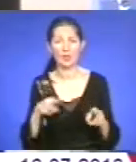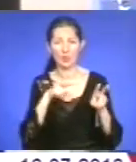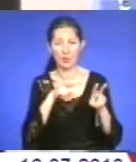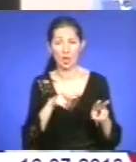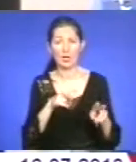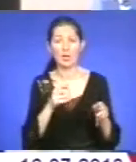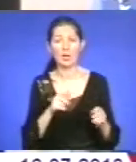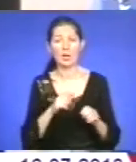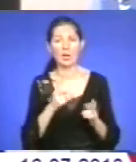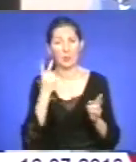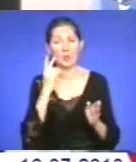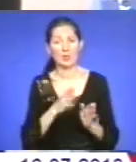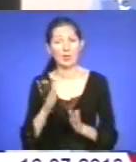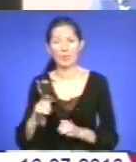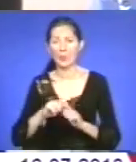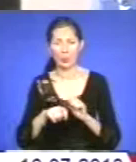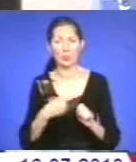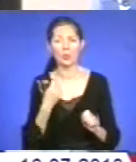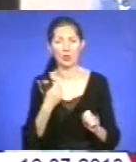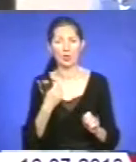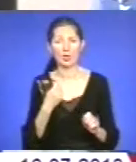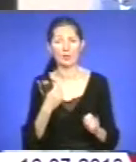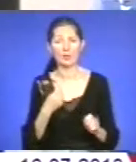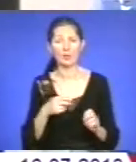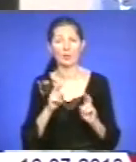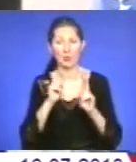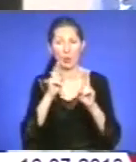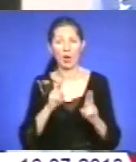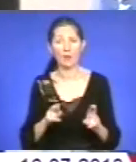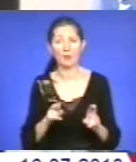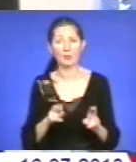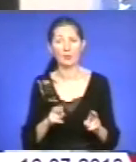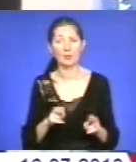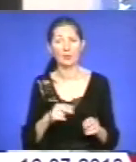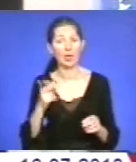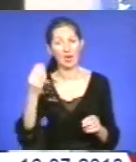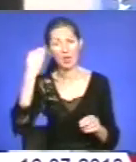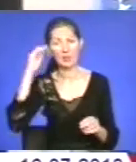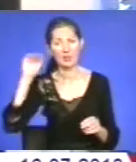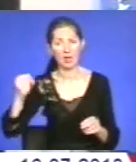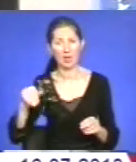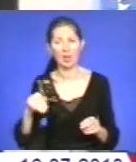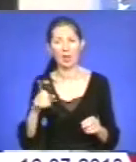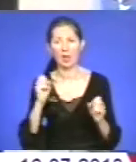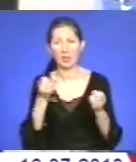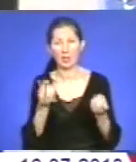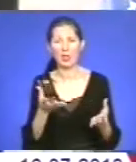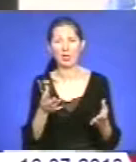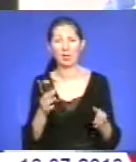спостерігається систематичність допускання порушень правил встановлених стандартів. А нехтування елементарними нормами безпеки